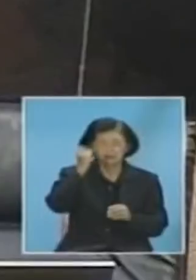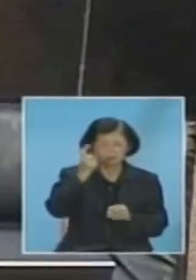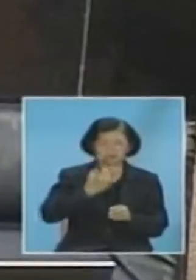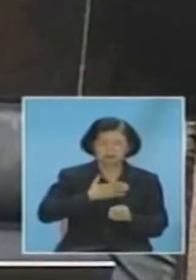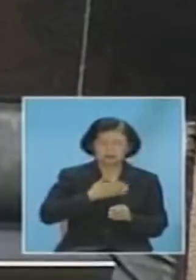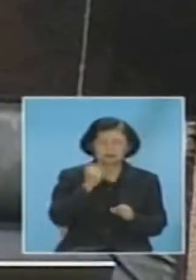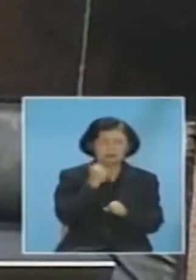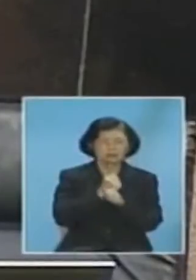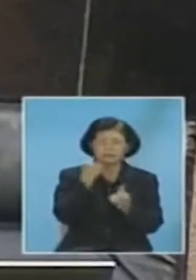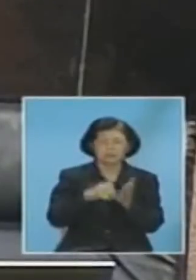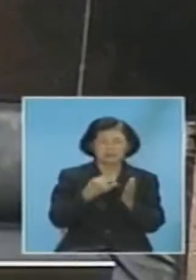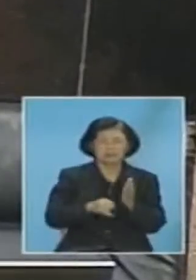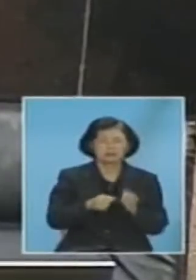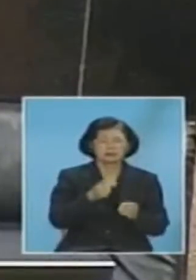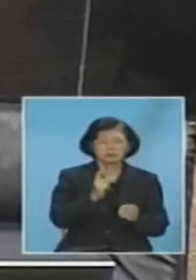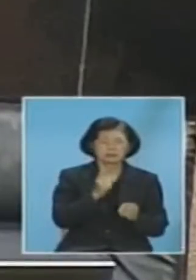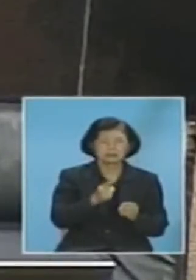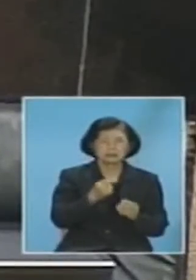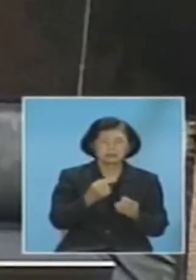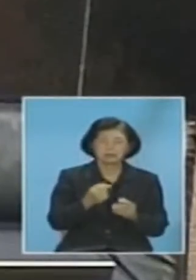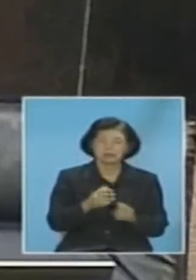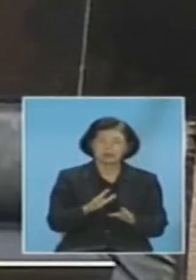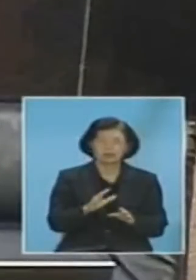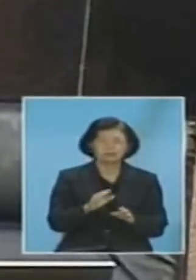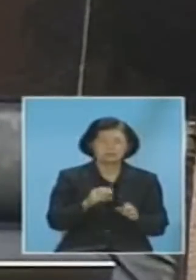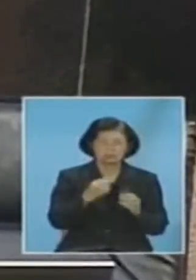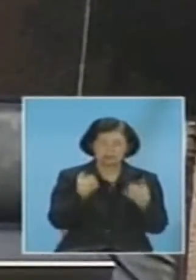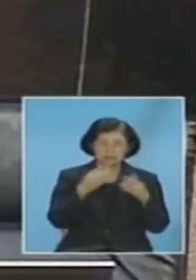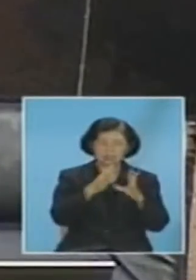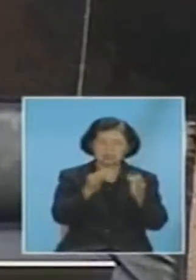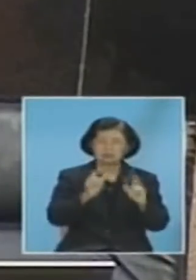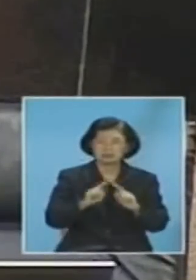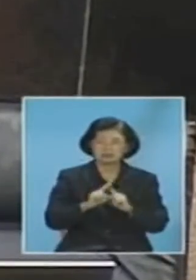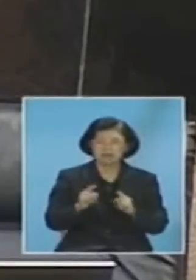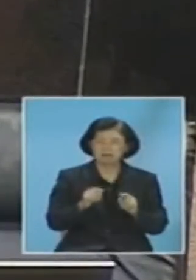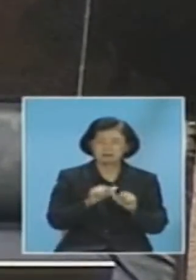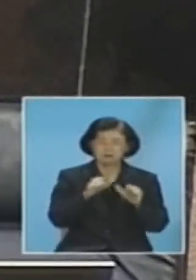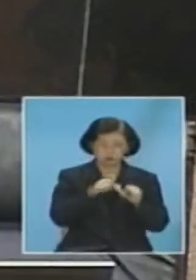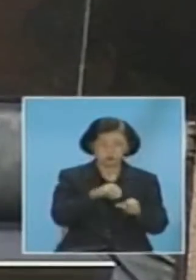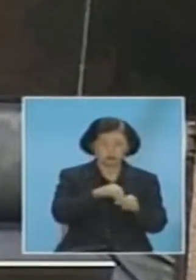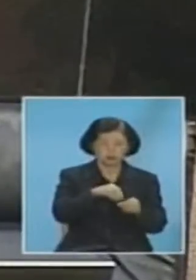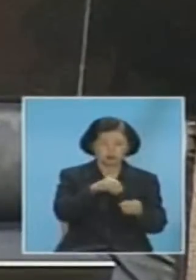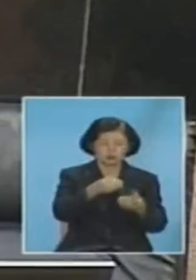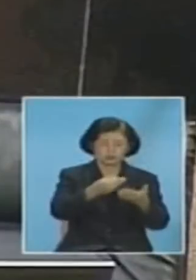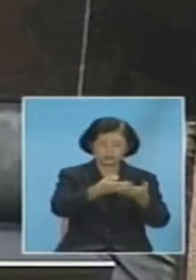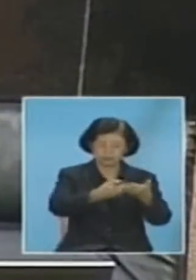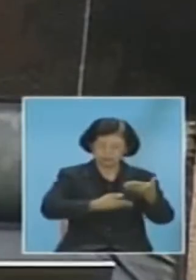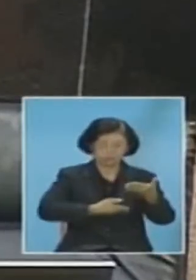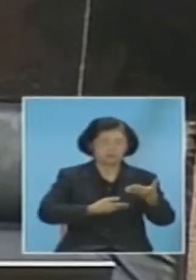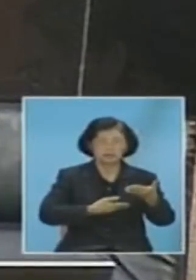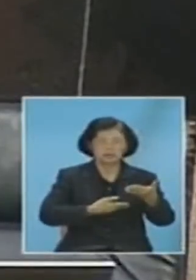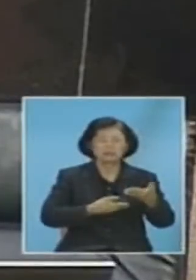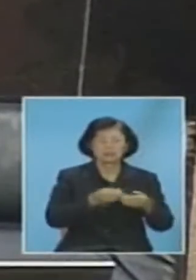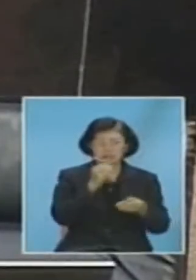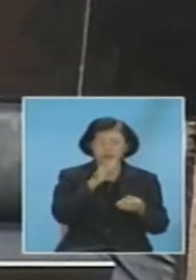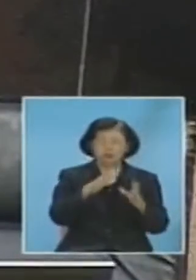ำความผิดทั้งที่เนื้อหาข้อเท็จจริงเหล่านั้นหลายประเด็นไม่ได้อยู่ในสำนวนนี้ค่ะในโอกาสนี้ดิฉันจะขอกล่าวเฉพาะ